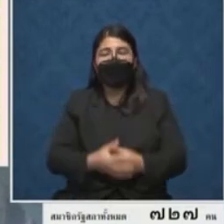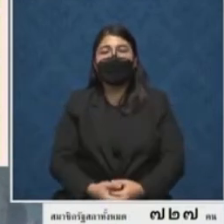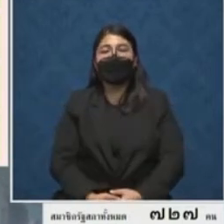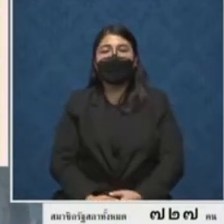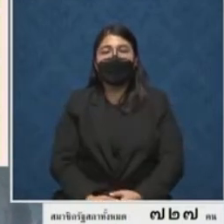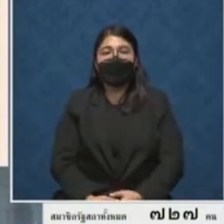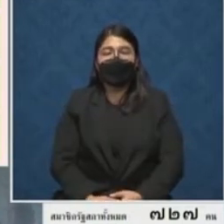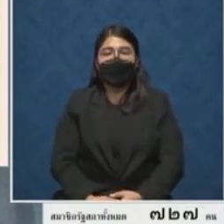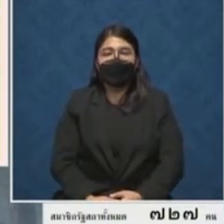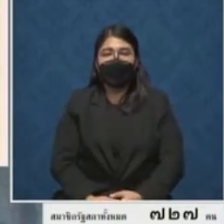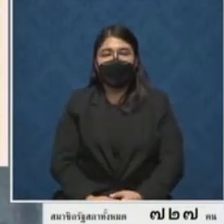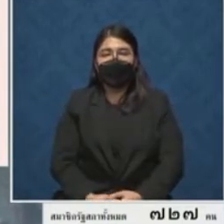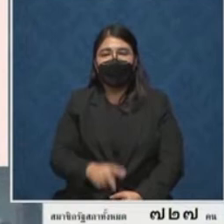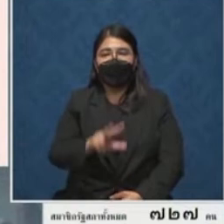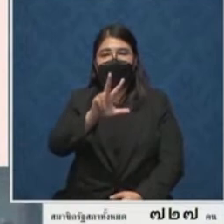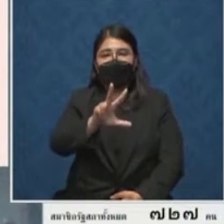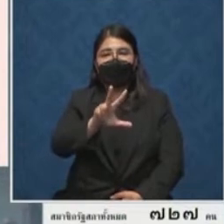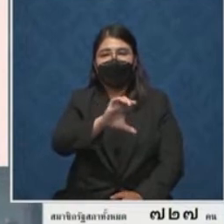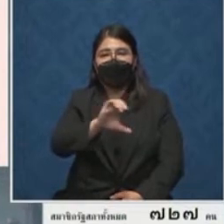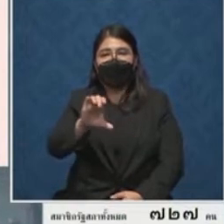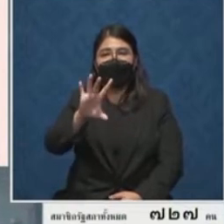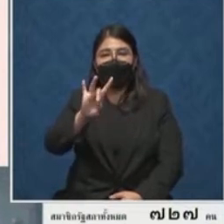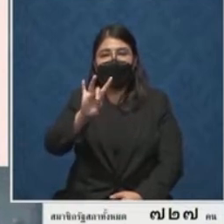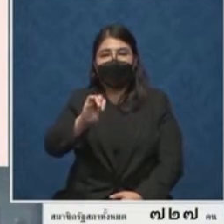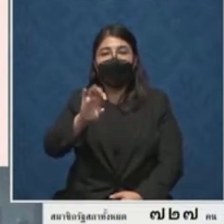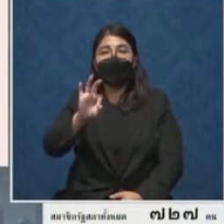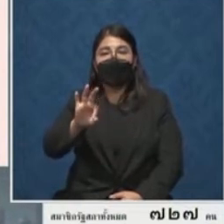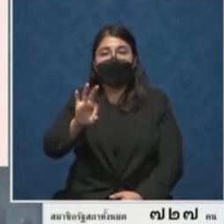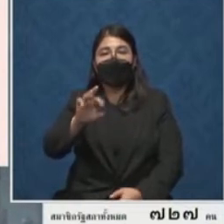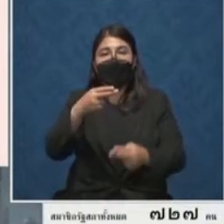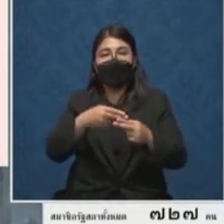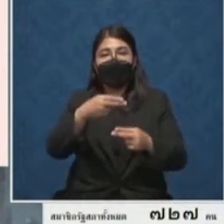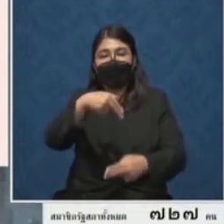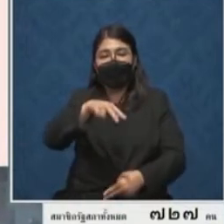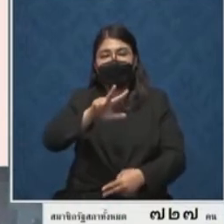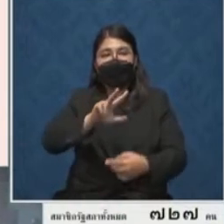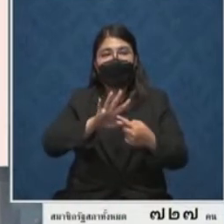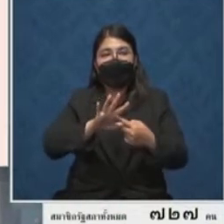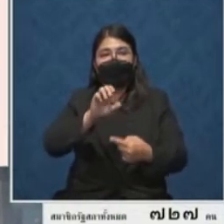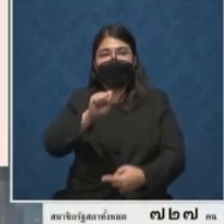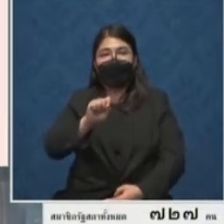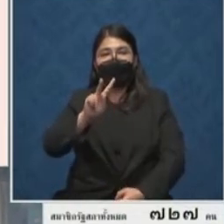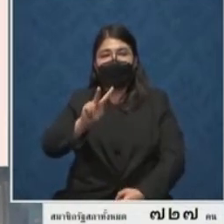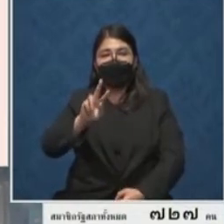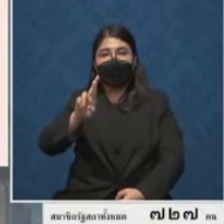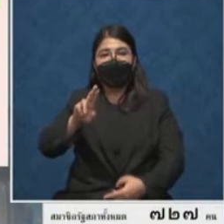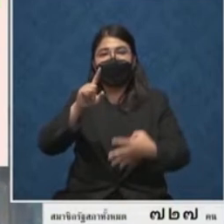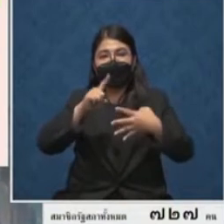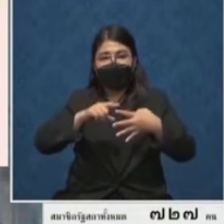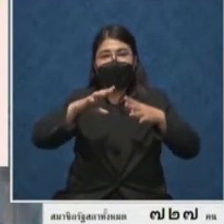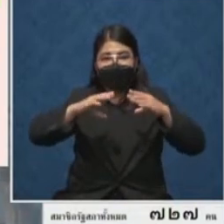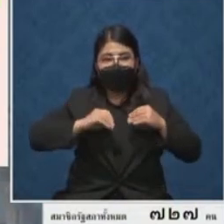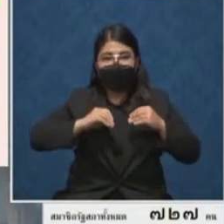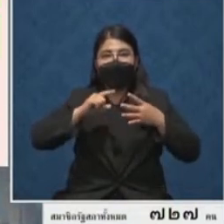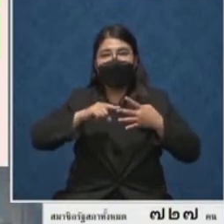389นายภาสกรเงินเจริญกุล 1รับหลักการ2รับหลักการ3รับหลักการ